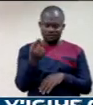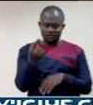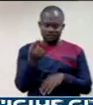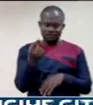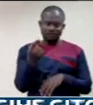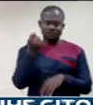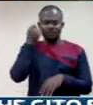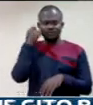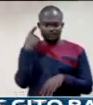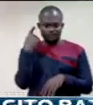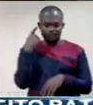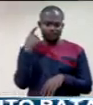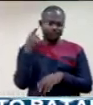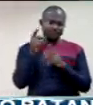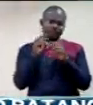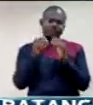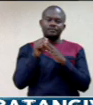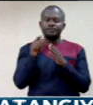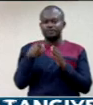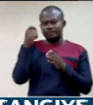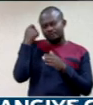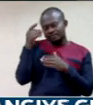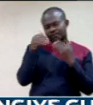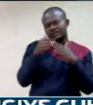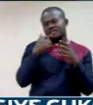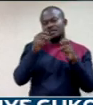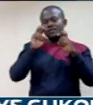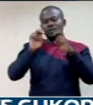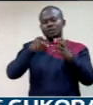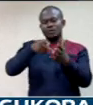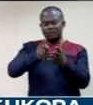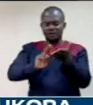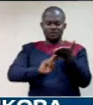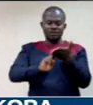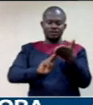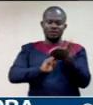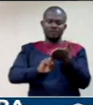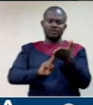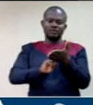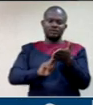ku abantu kubyumva yuko kwishyura ukoresheje